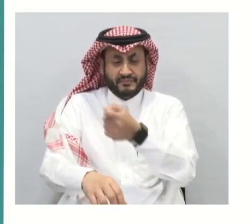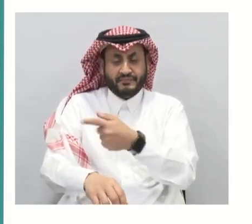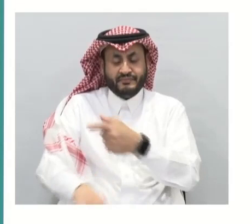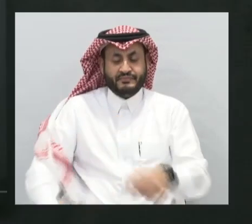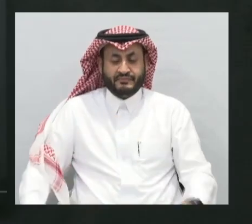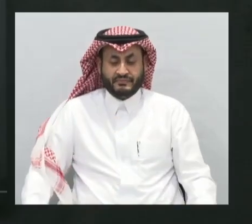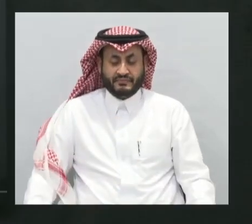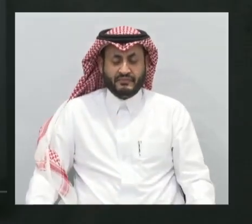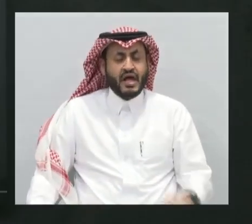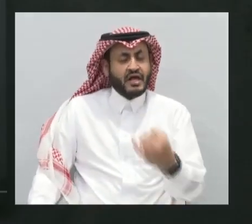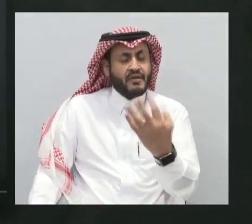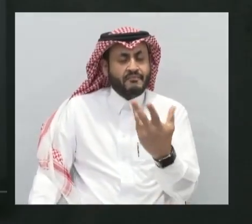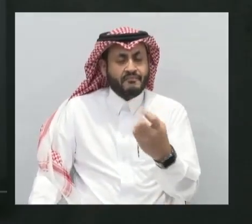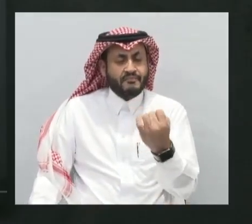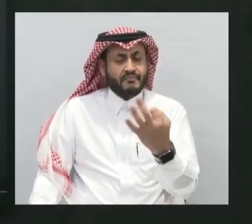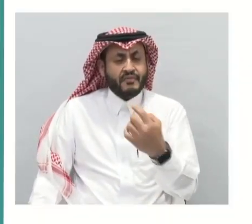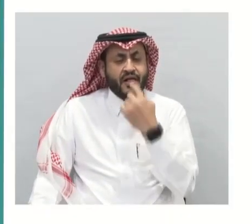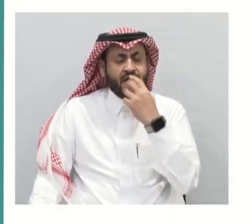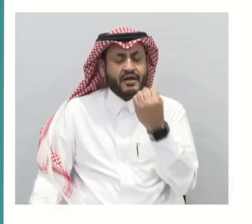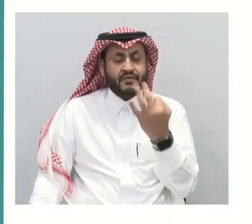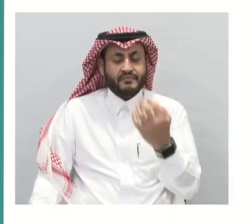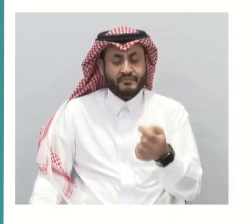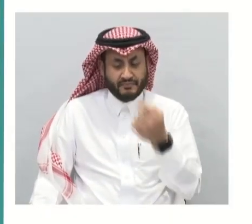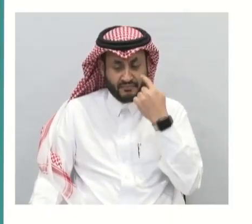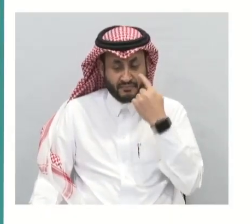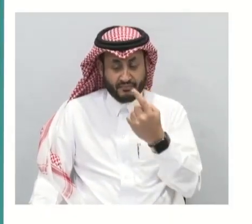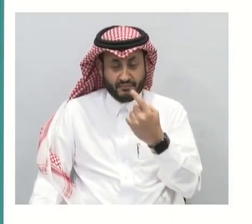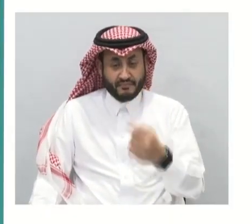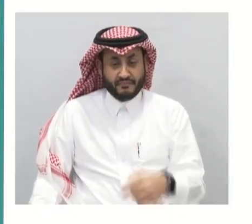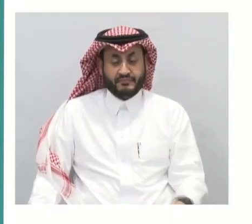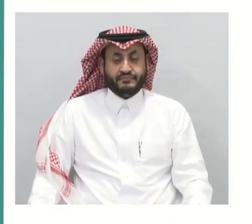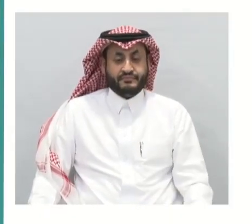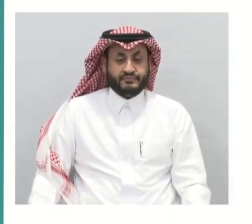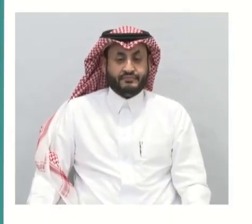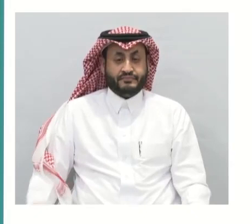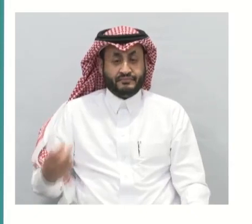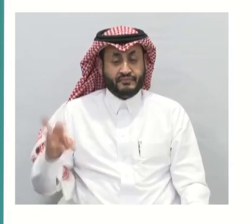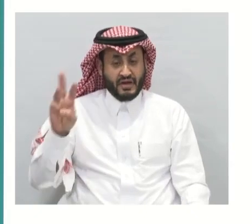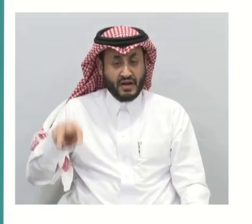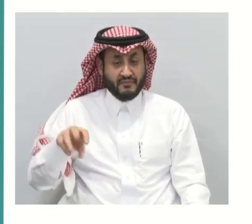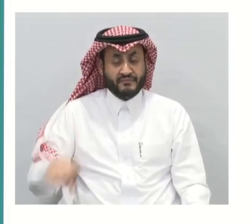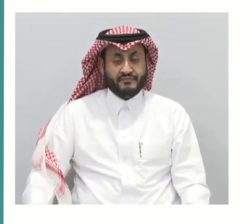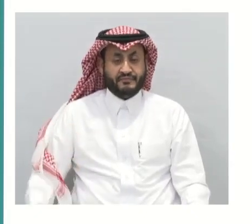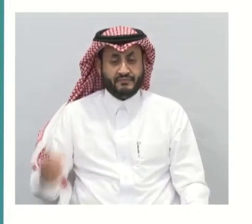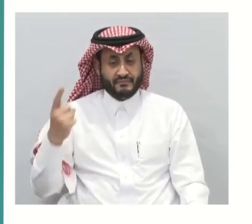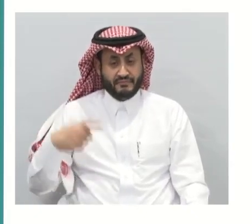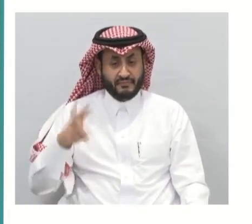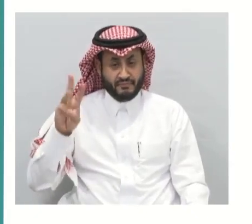لدينا كم برعم في اللسان 10,000 برعم ذوقي